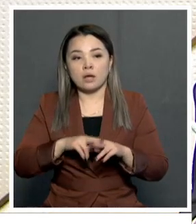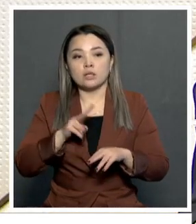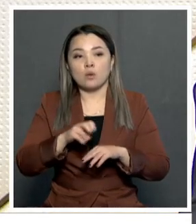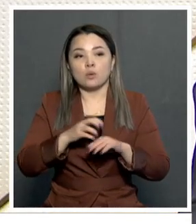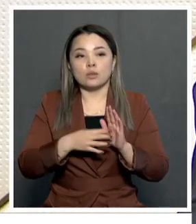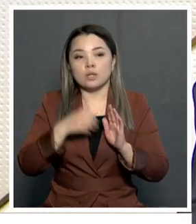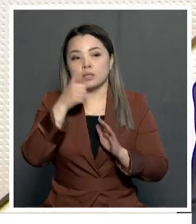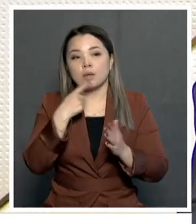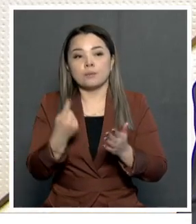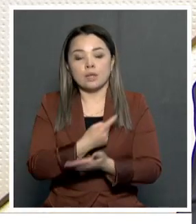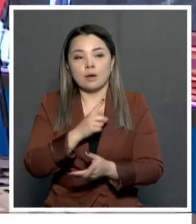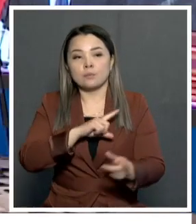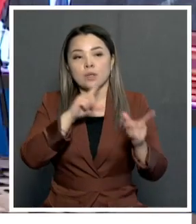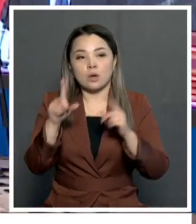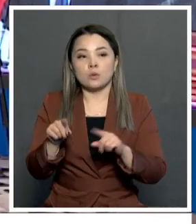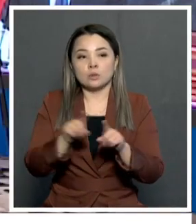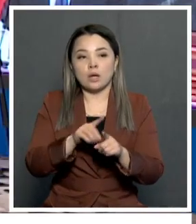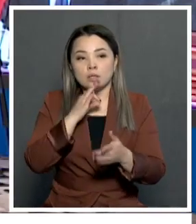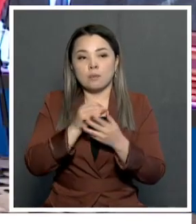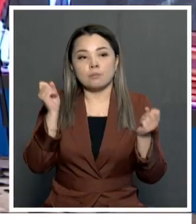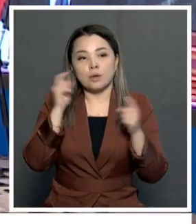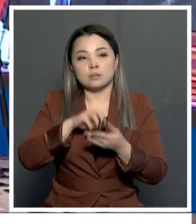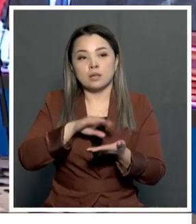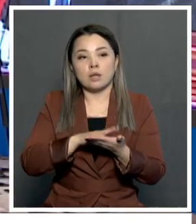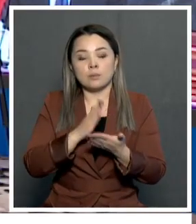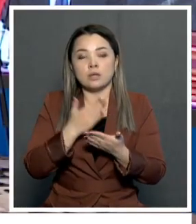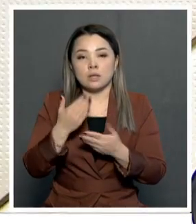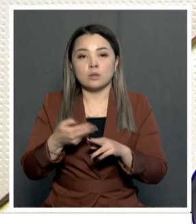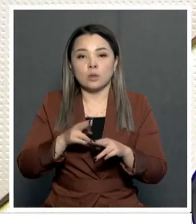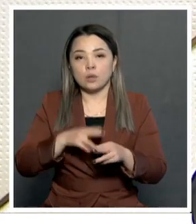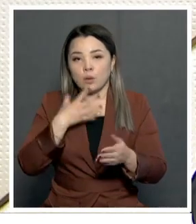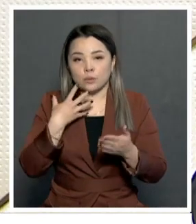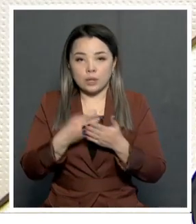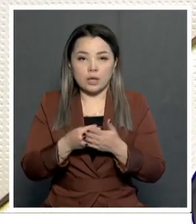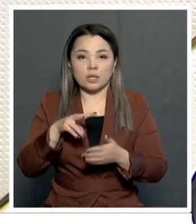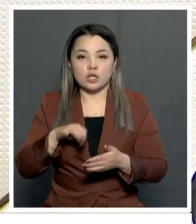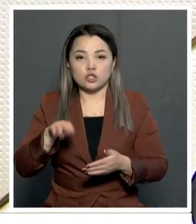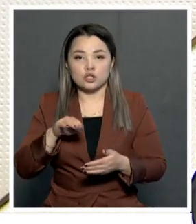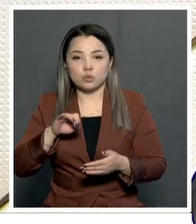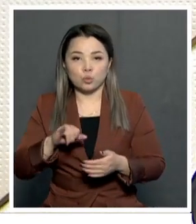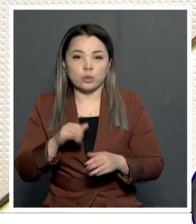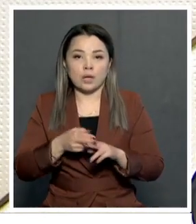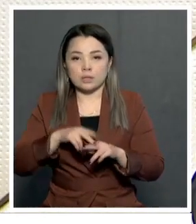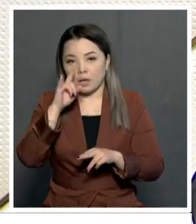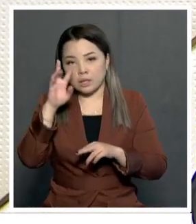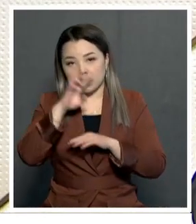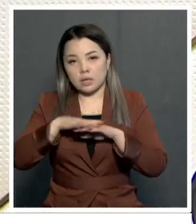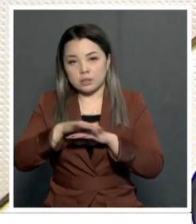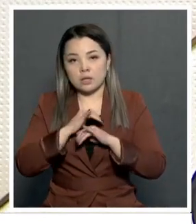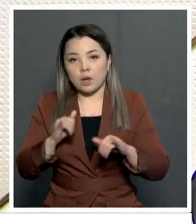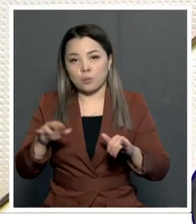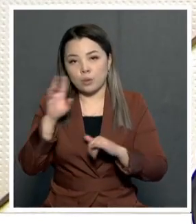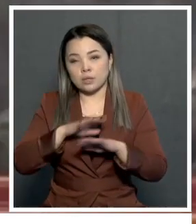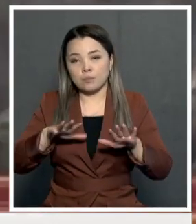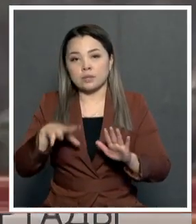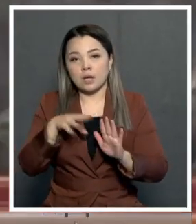жылдағы алғашқы мемлекеттік сапары барысында белгіленгенін атап өтті. Өз кезегінде Ли Чжаньшу қазақ елі әлемнің дамыған 30